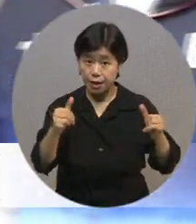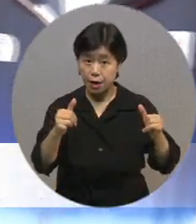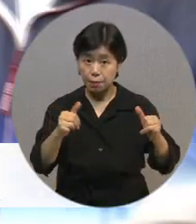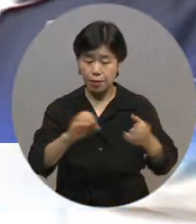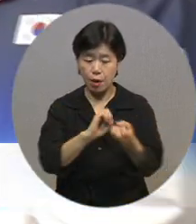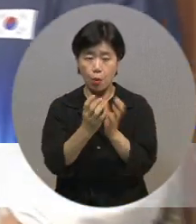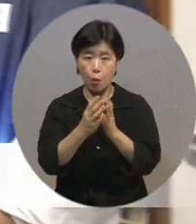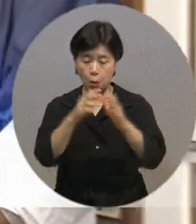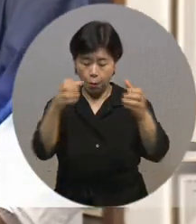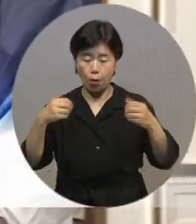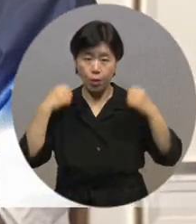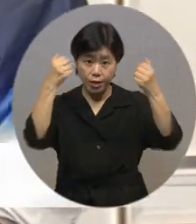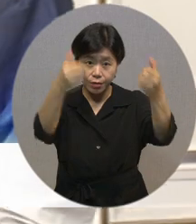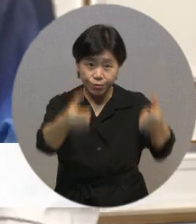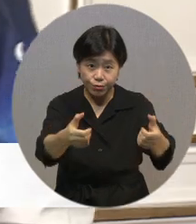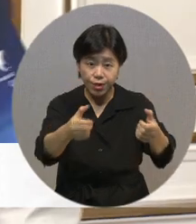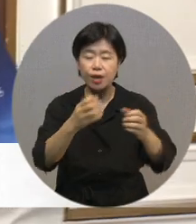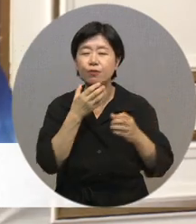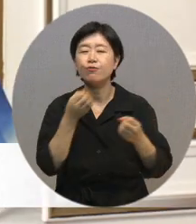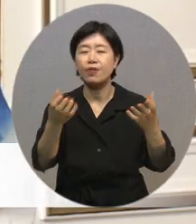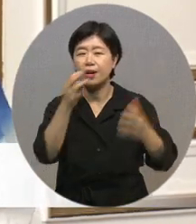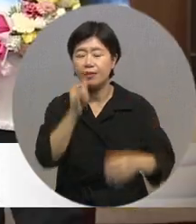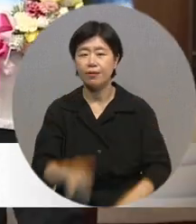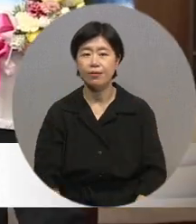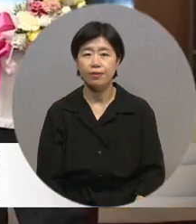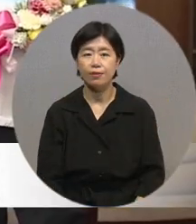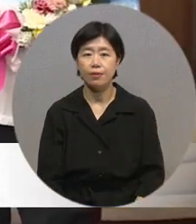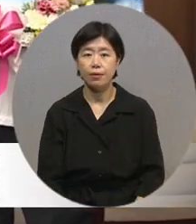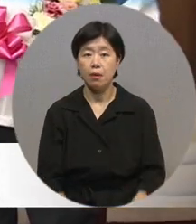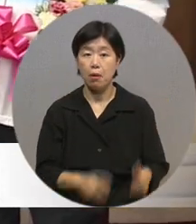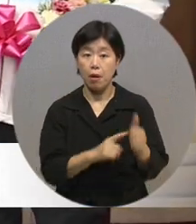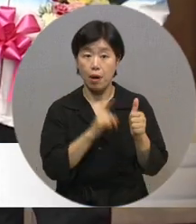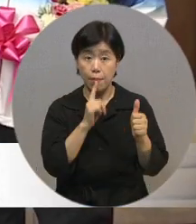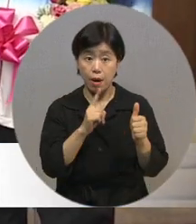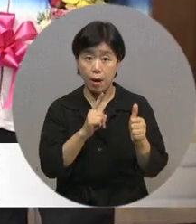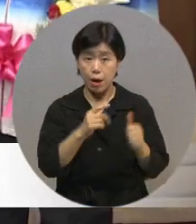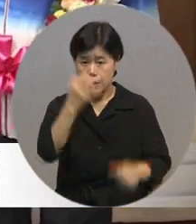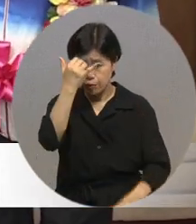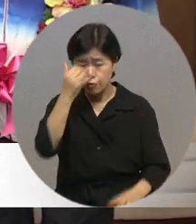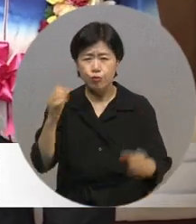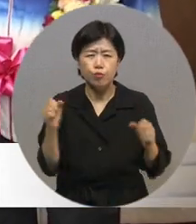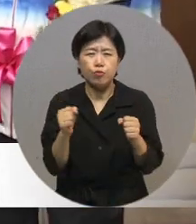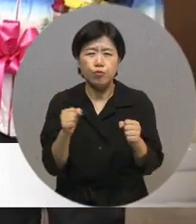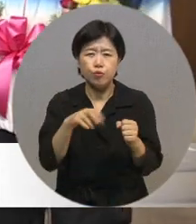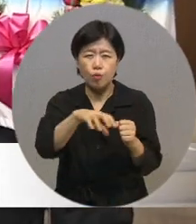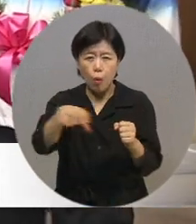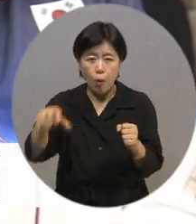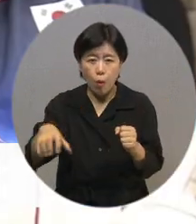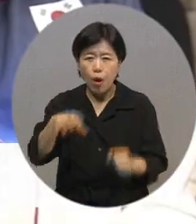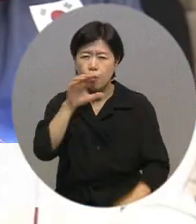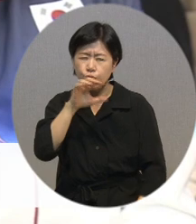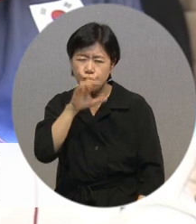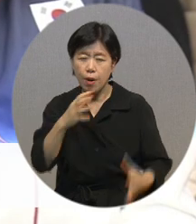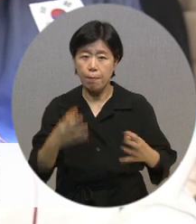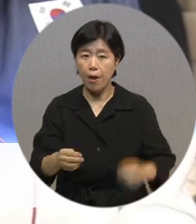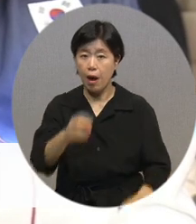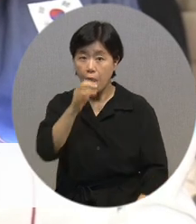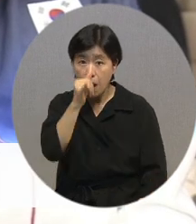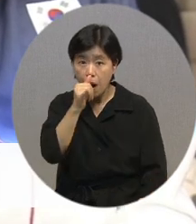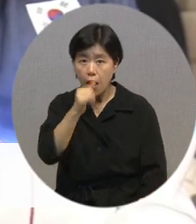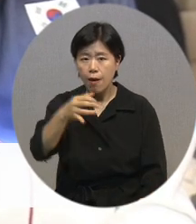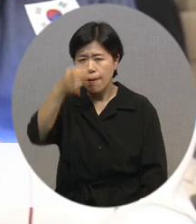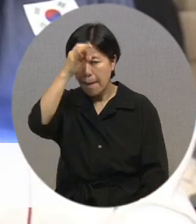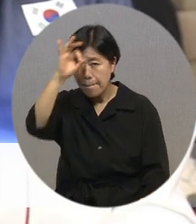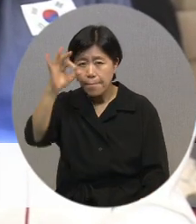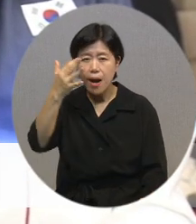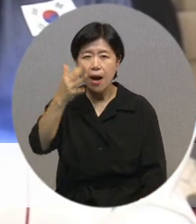인사를 건넸습니다. 김영환 도지사는 충북의 중심에서 갈고 닦았던 훌륭한 기량으로 메달을 따고